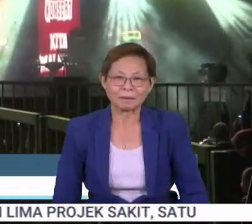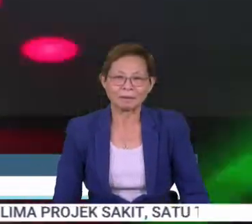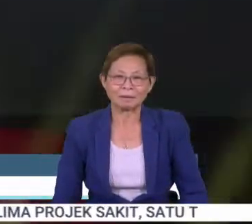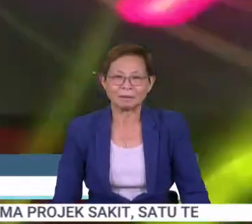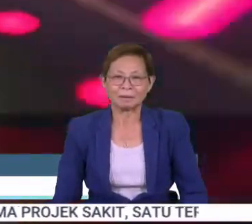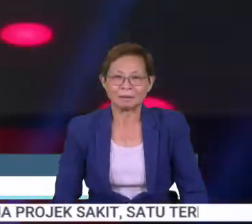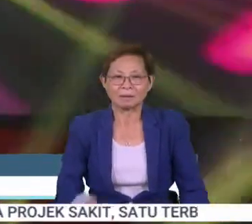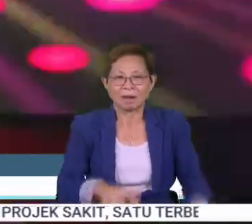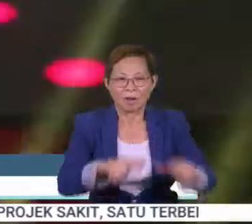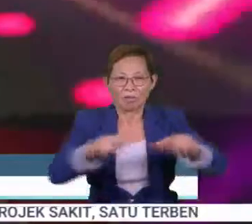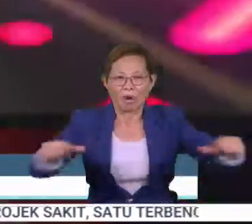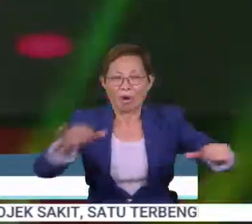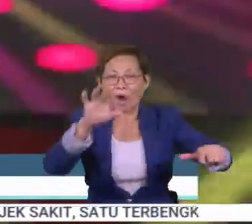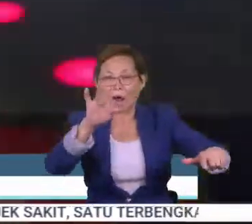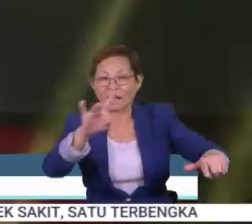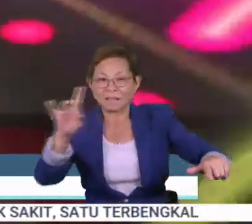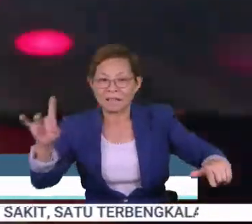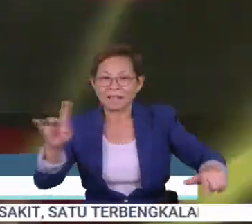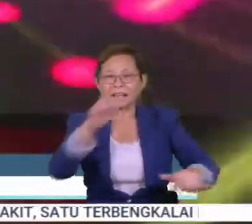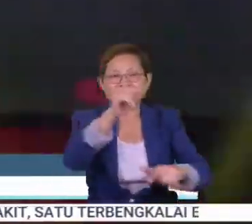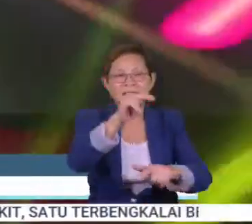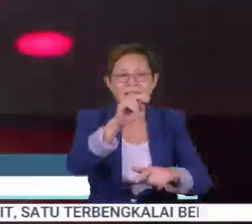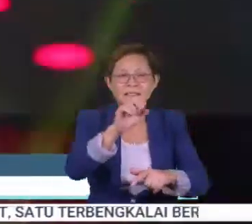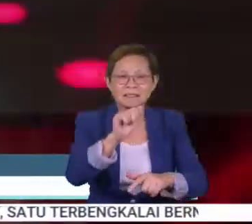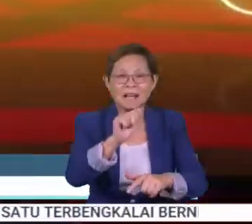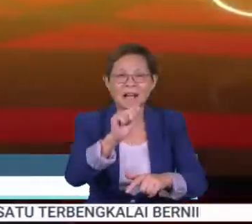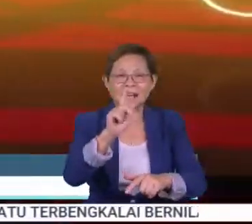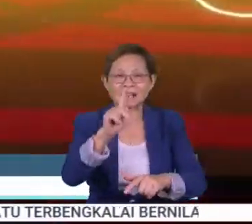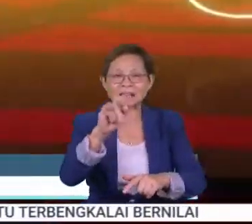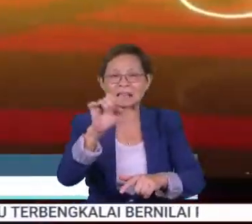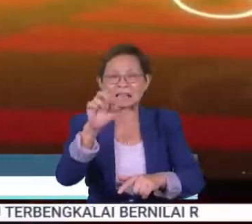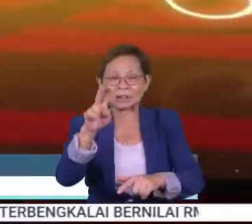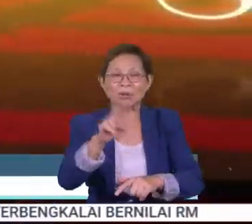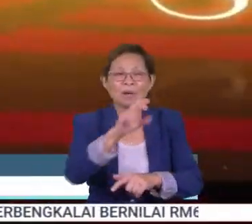Floor 88, Rahmat Mega, Nakyu, Sarah Suhairi dan